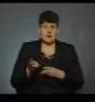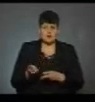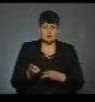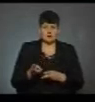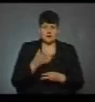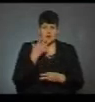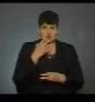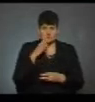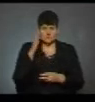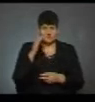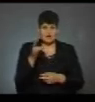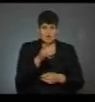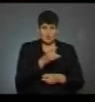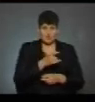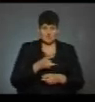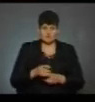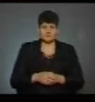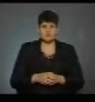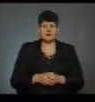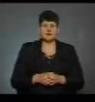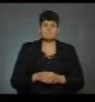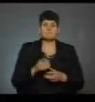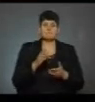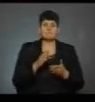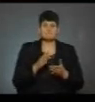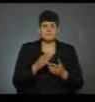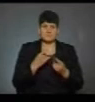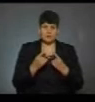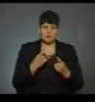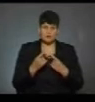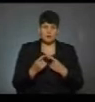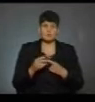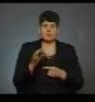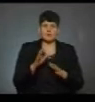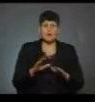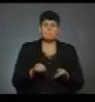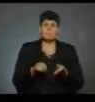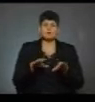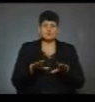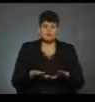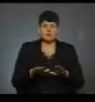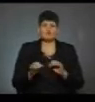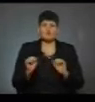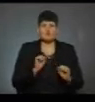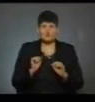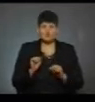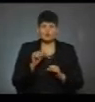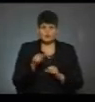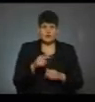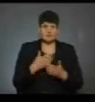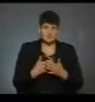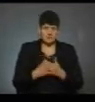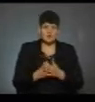гарячого водопостачання в районах. Так, ми зараз говоримо про місто Тернопіль, але, власне, якщо ми говоримо наше підприємство. Про постанову уряду, то вона ж, напевно,